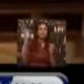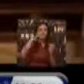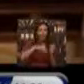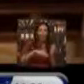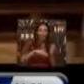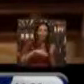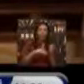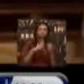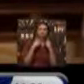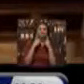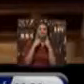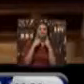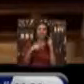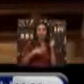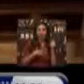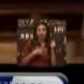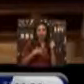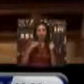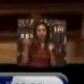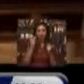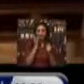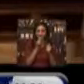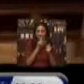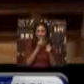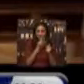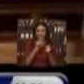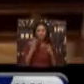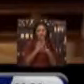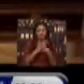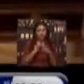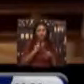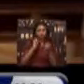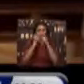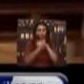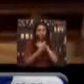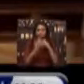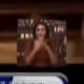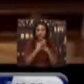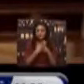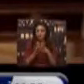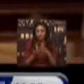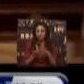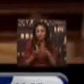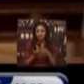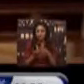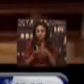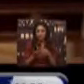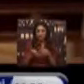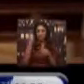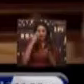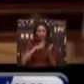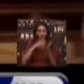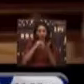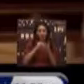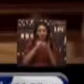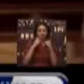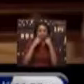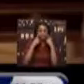دموع حزن حب، وتحولتي للكوميديا واه من حواء. ايه